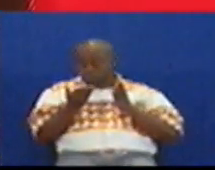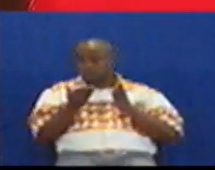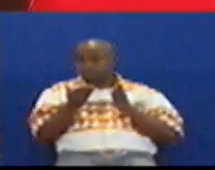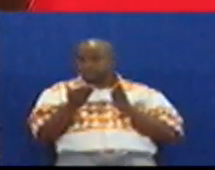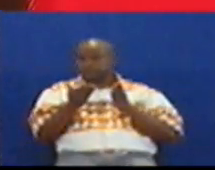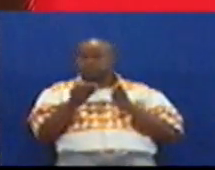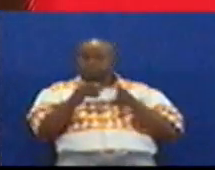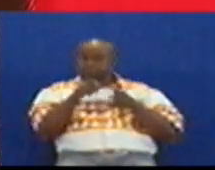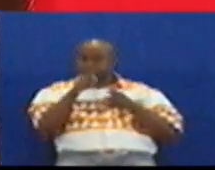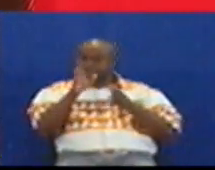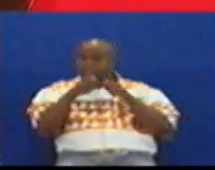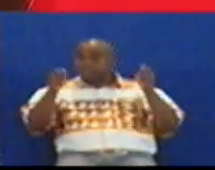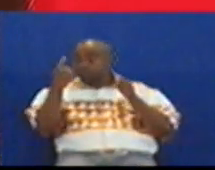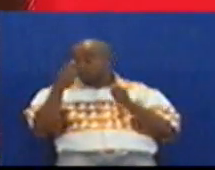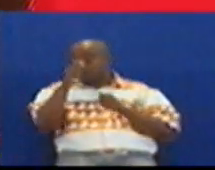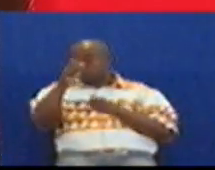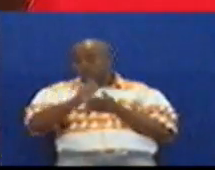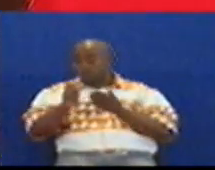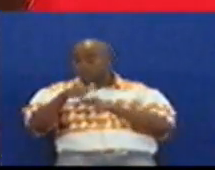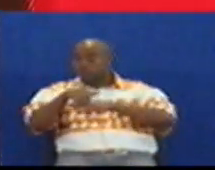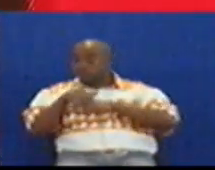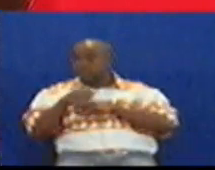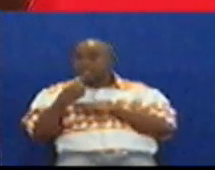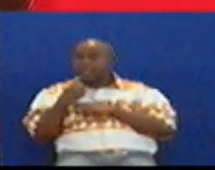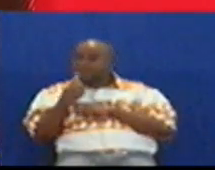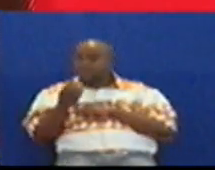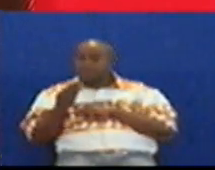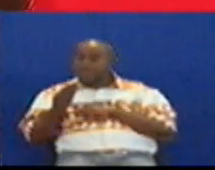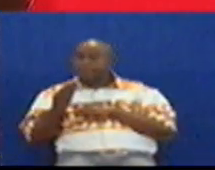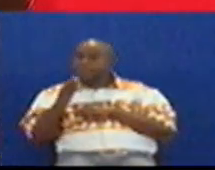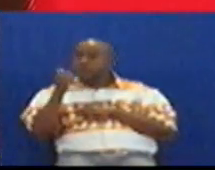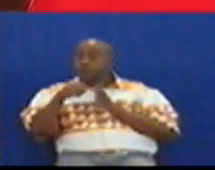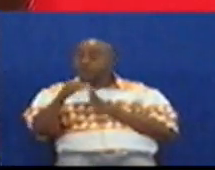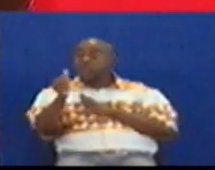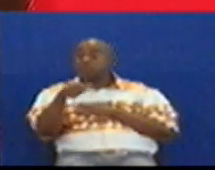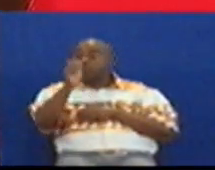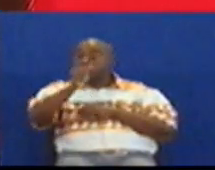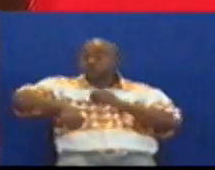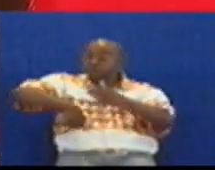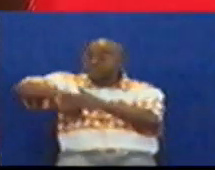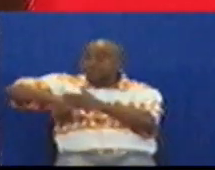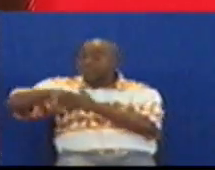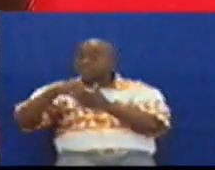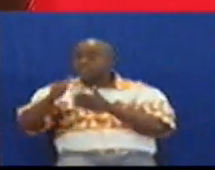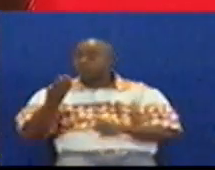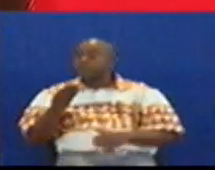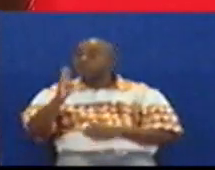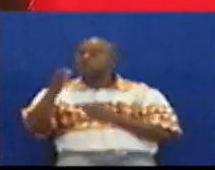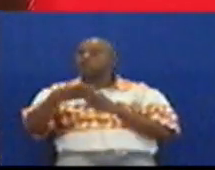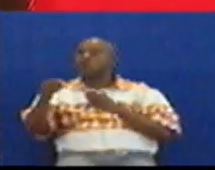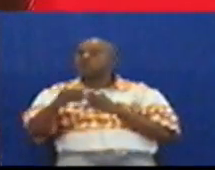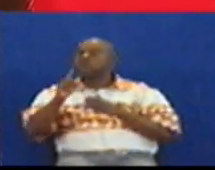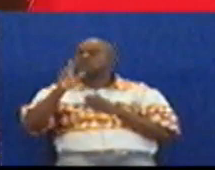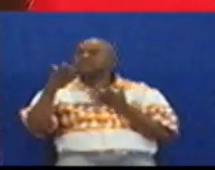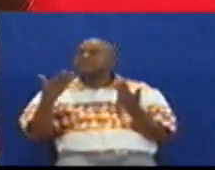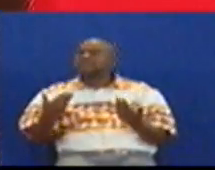ameandika pale Uingereza, alikuwa anajiuliza hivi yale mabilioni wanaowalipa wachezaji wa mpira leo yako wapi